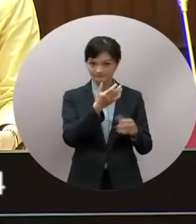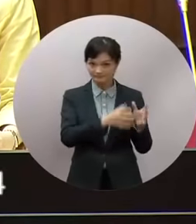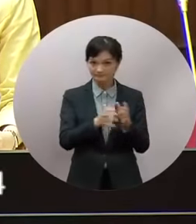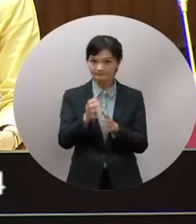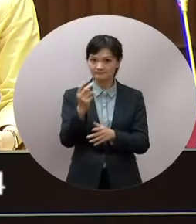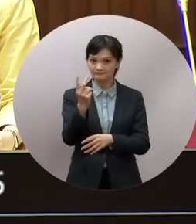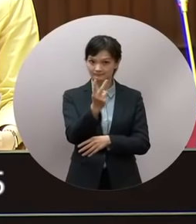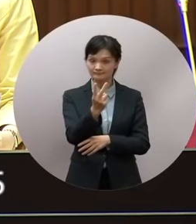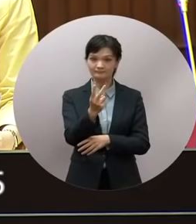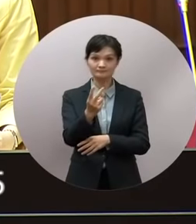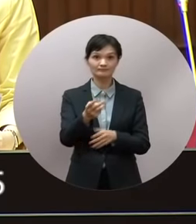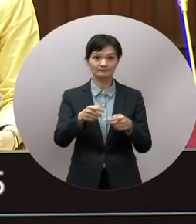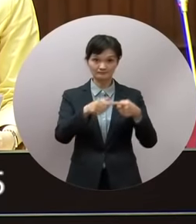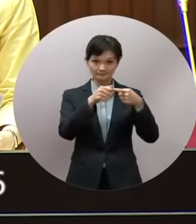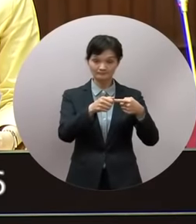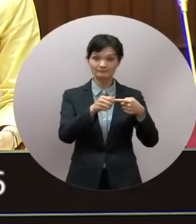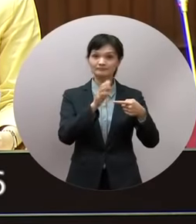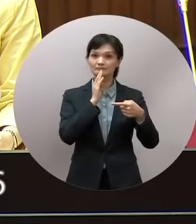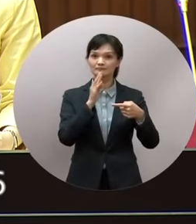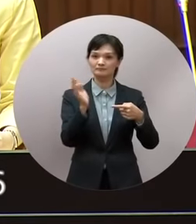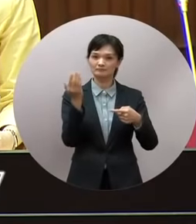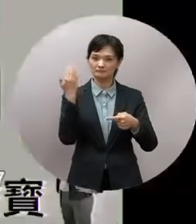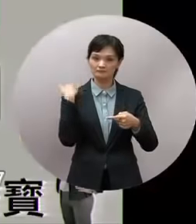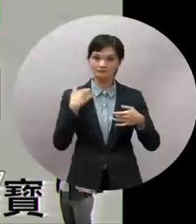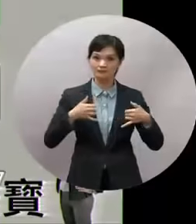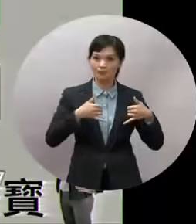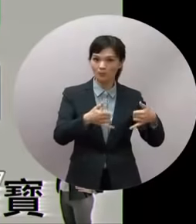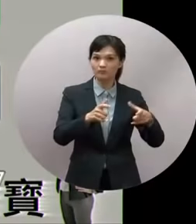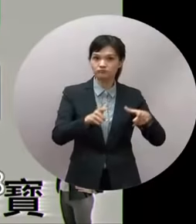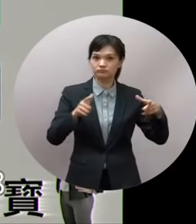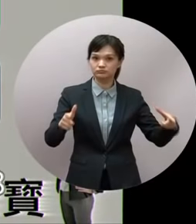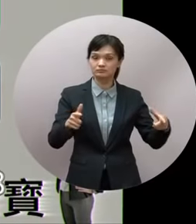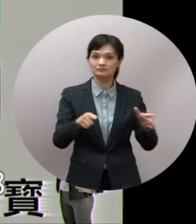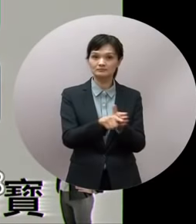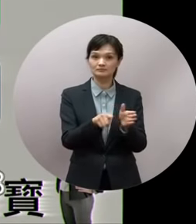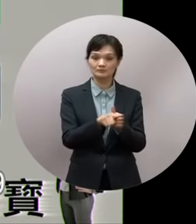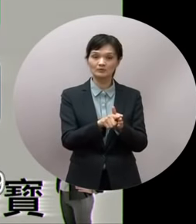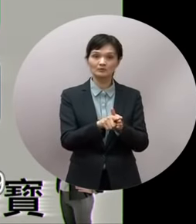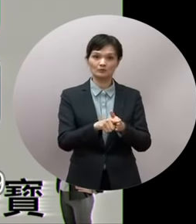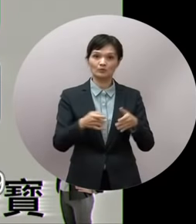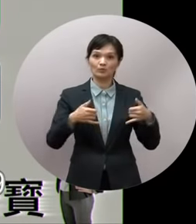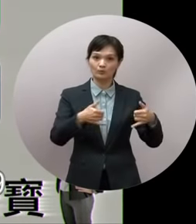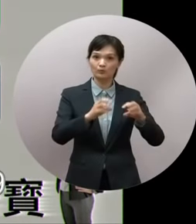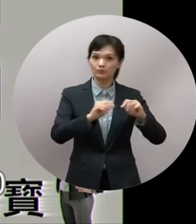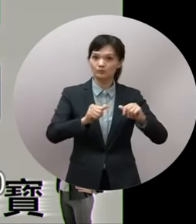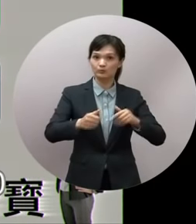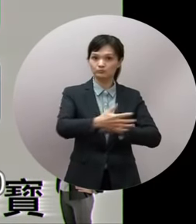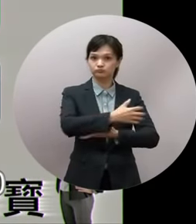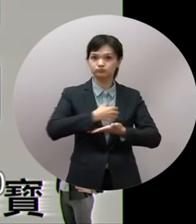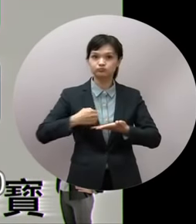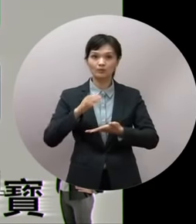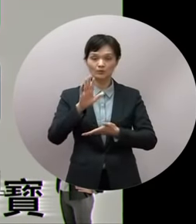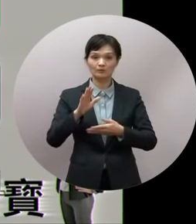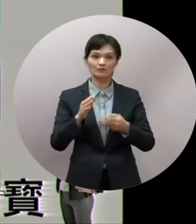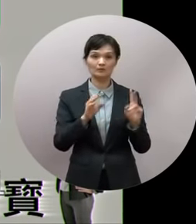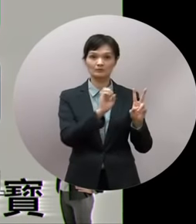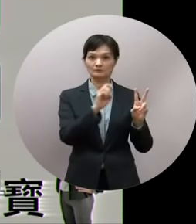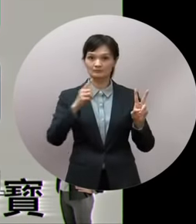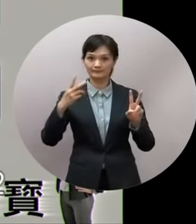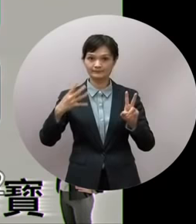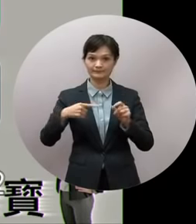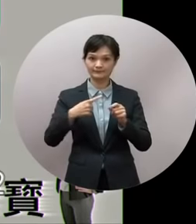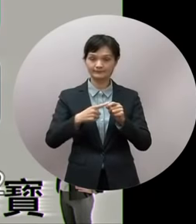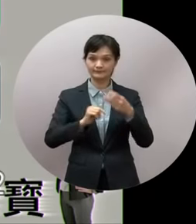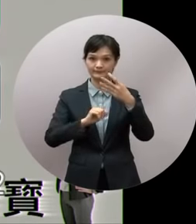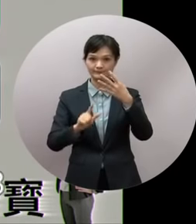县政府要道路拓宽的时候，征收了部分的土地。那在2014年8月1号